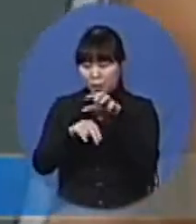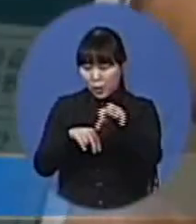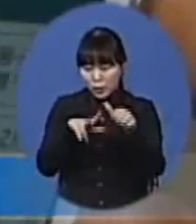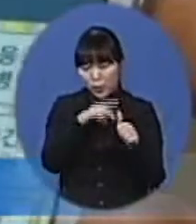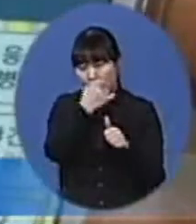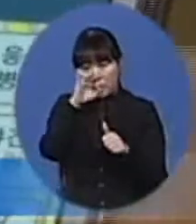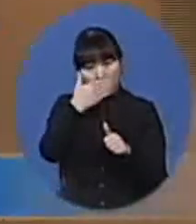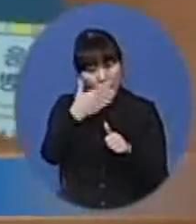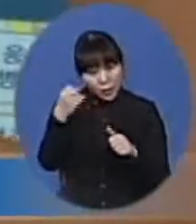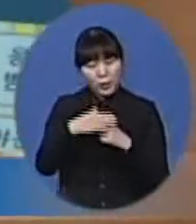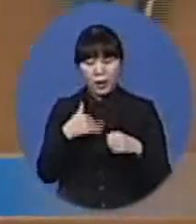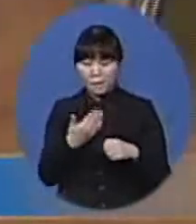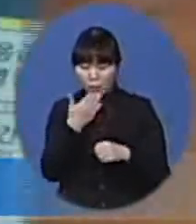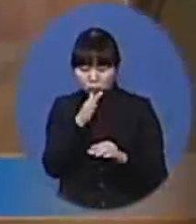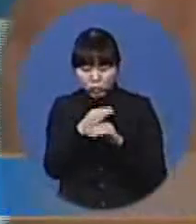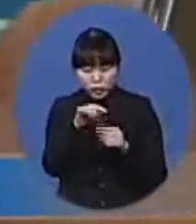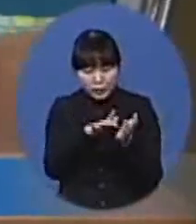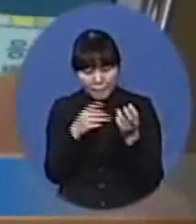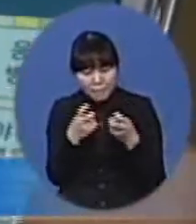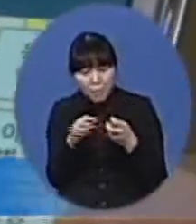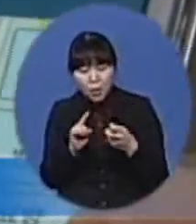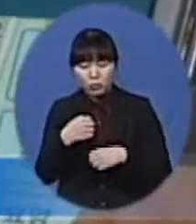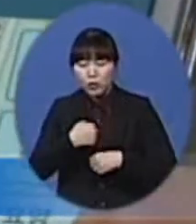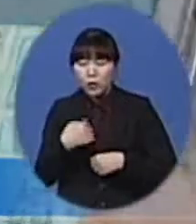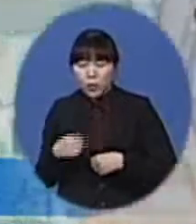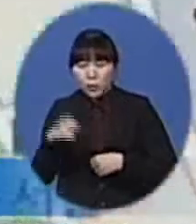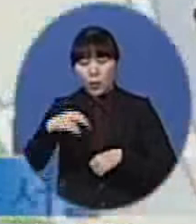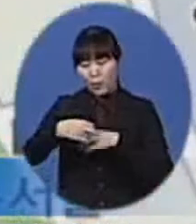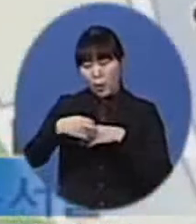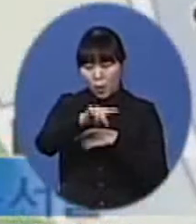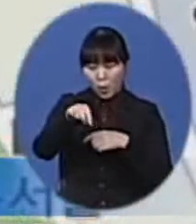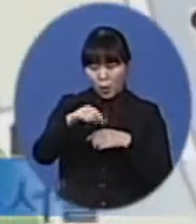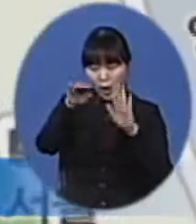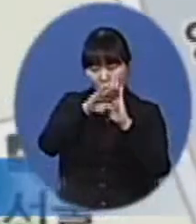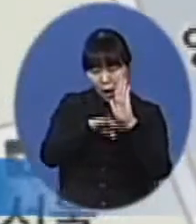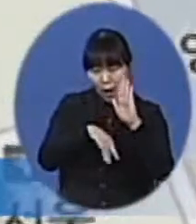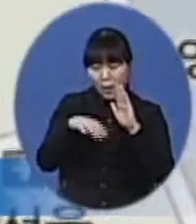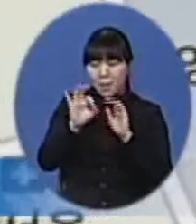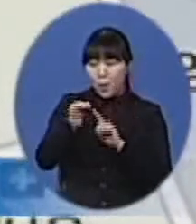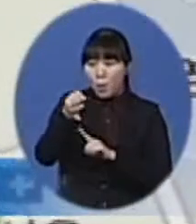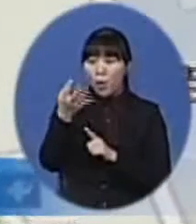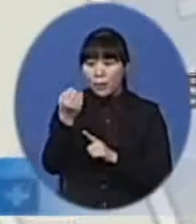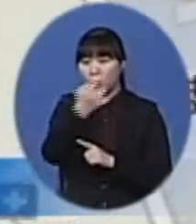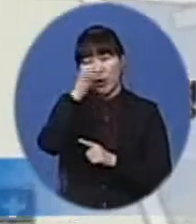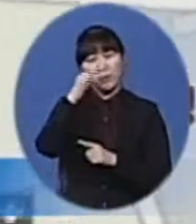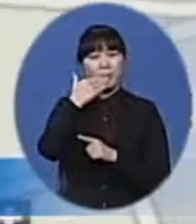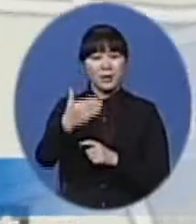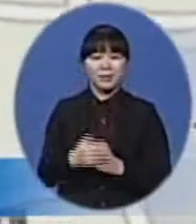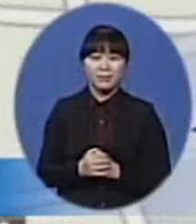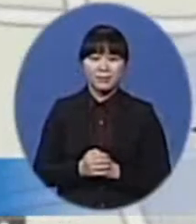있고 자신이 복용하는 약의 용법과 주의사항, 병원별 항목별 진료비용도 바로 찾아볼 수